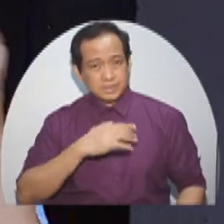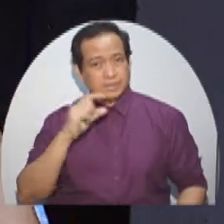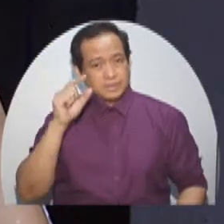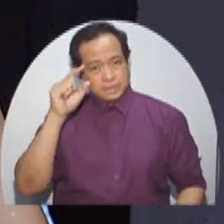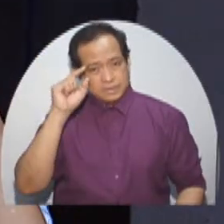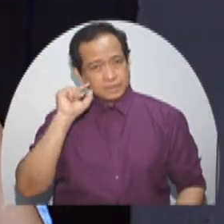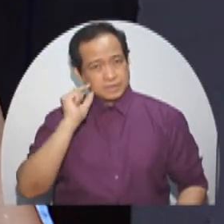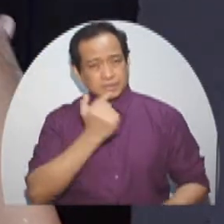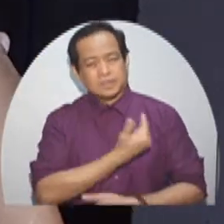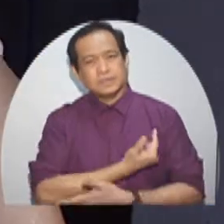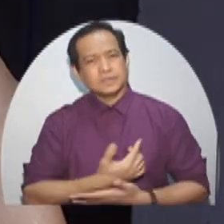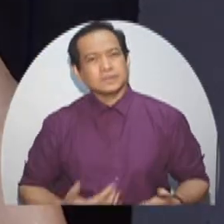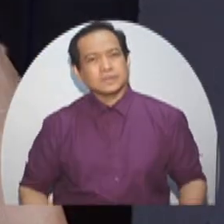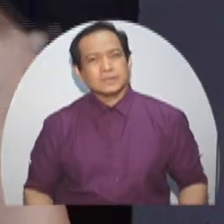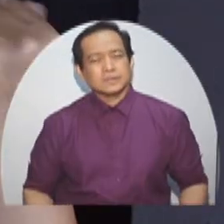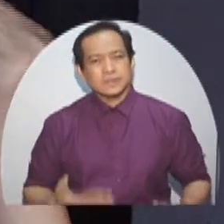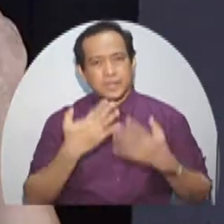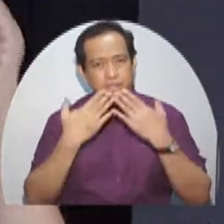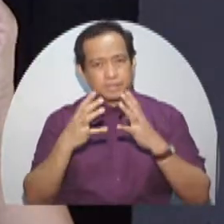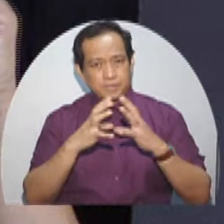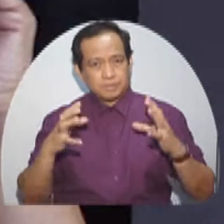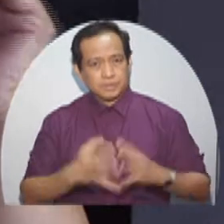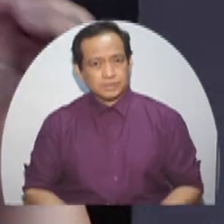ko. Maraming salamat.